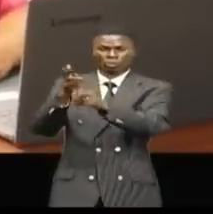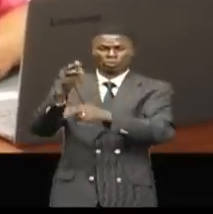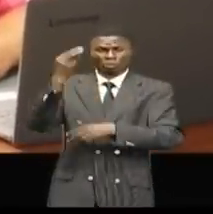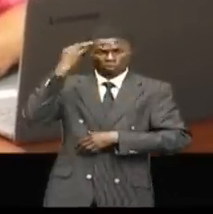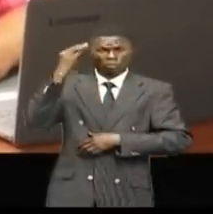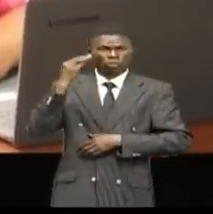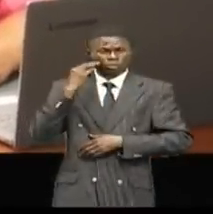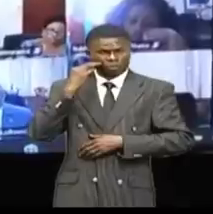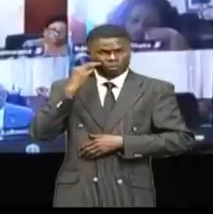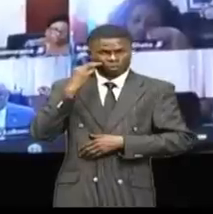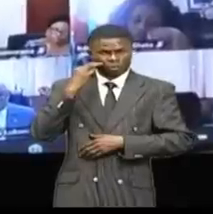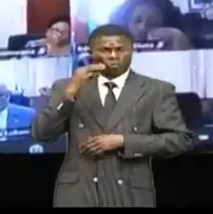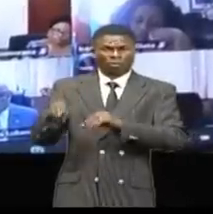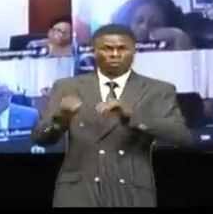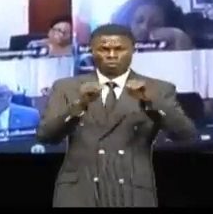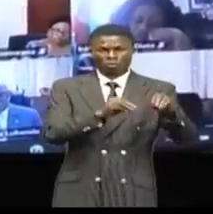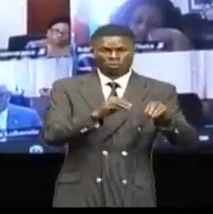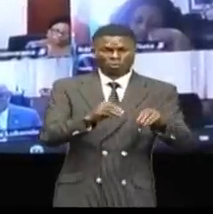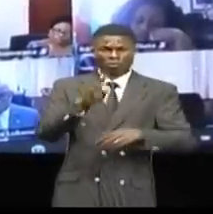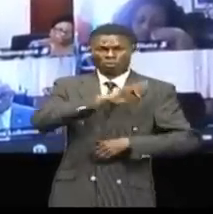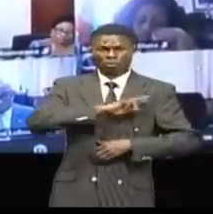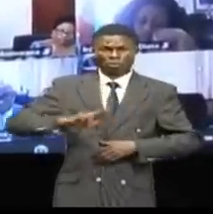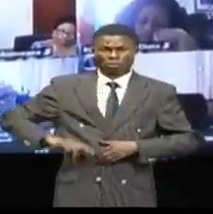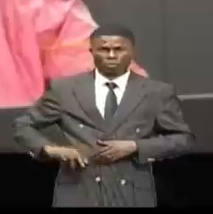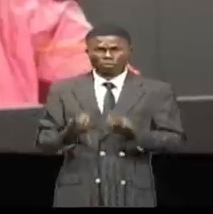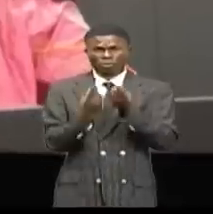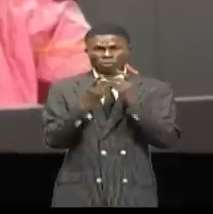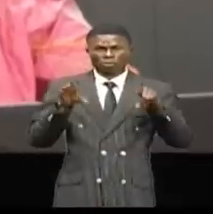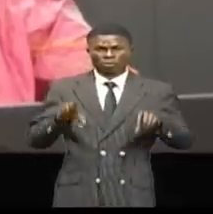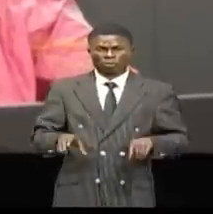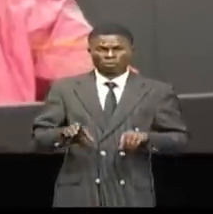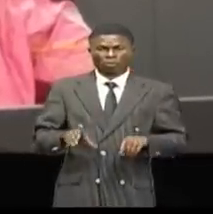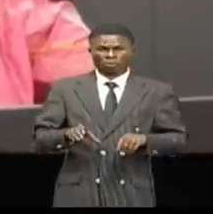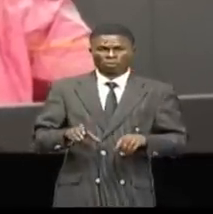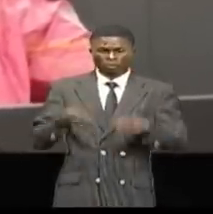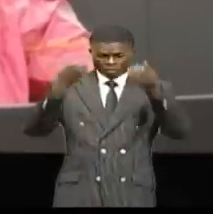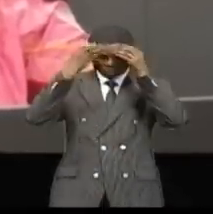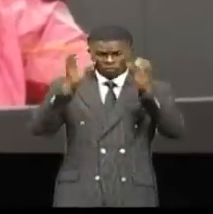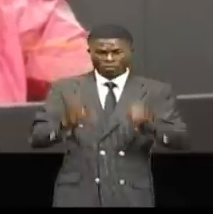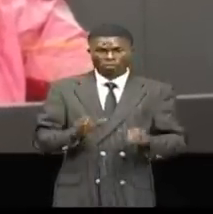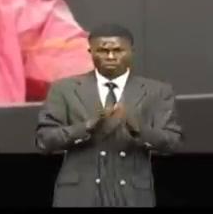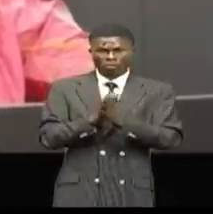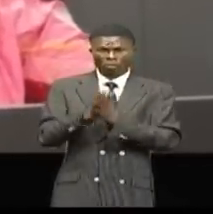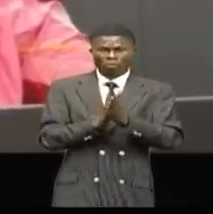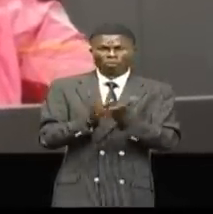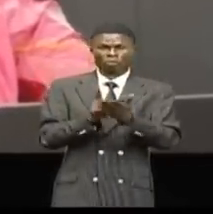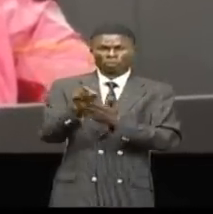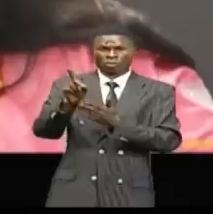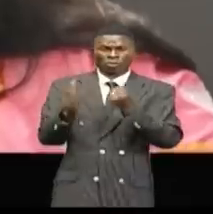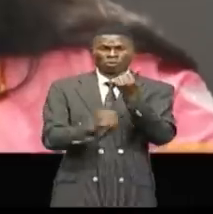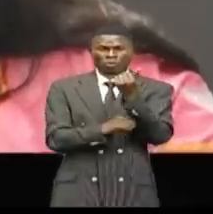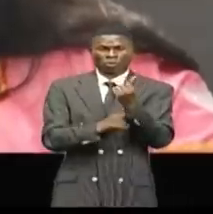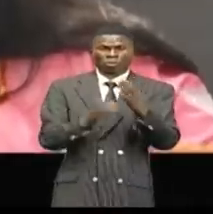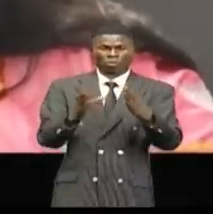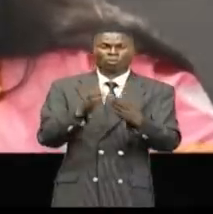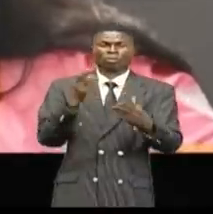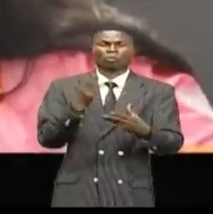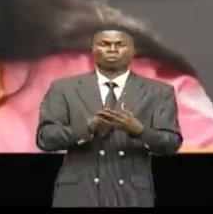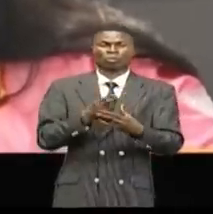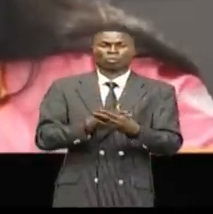rapports initiaux de la mise en œuvre par la République démocratique du Congo de la Convention relative aux droits de personnes